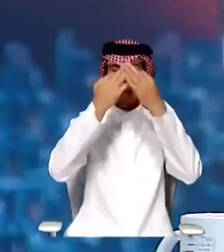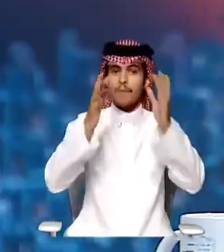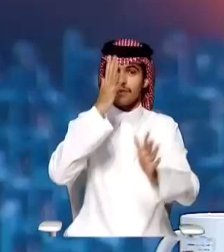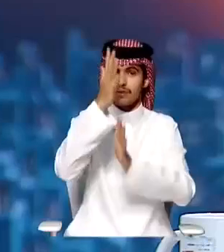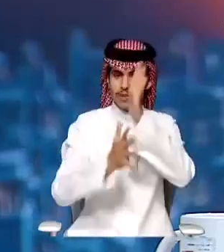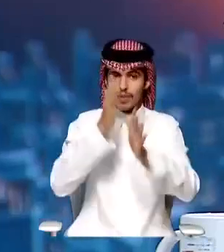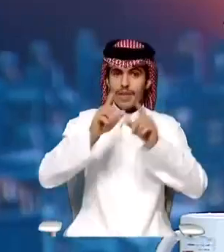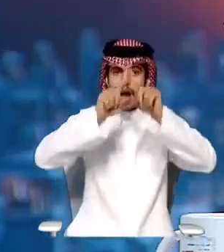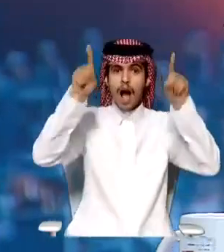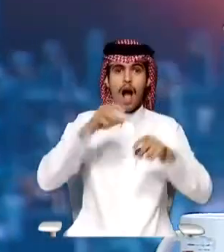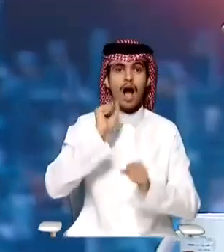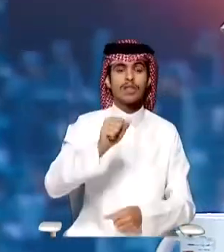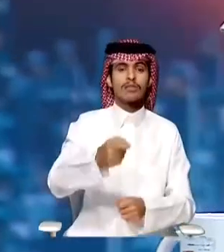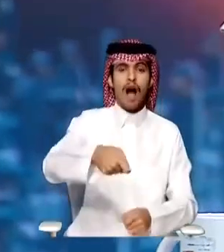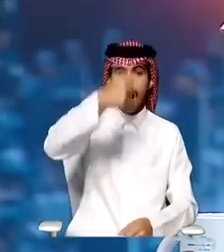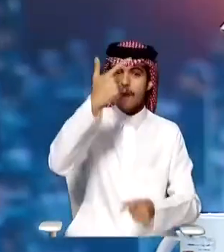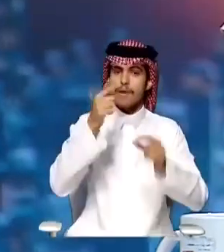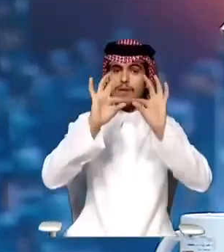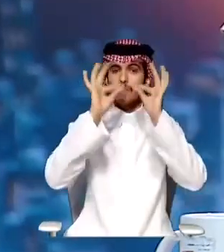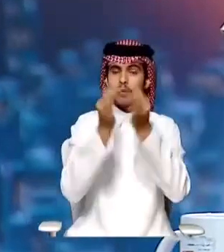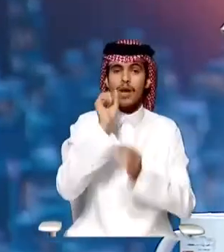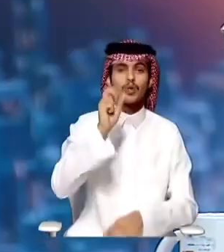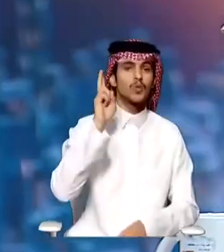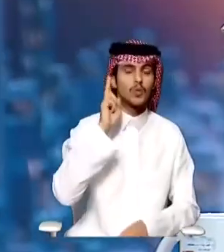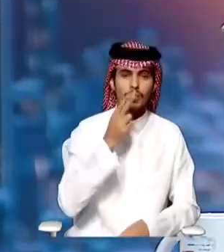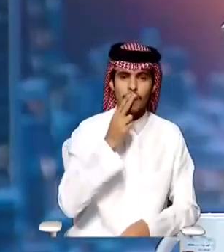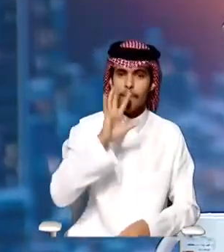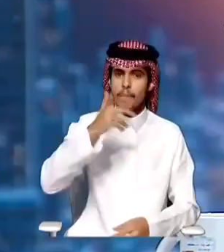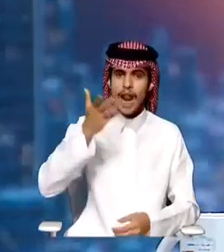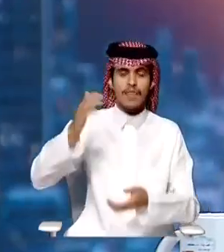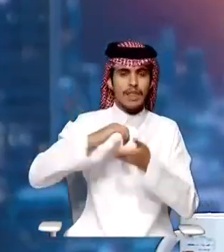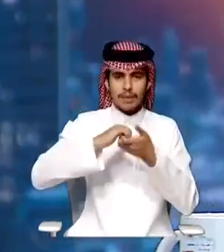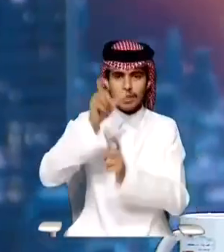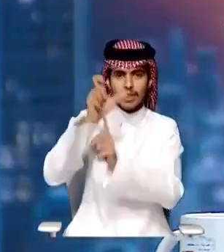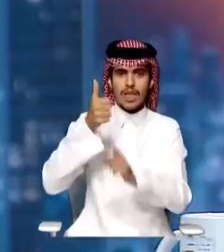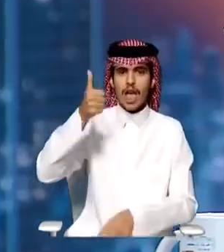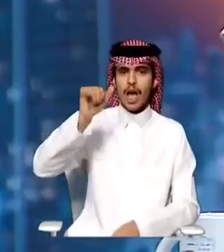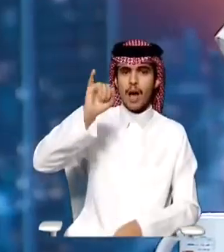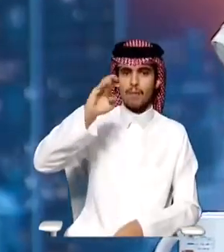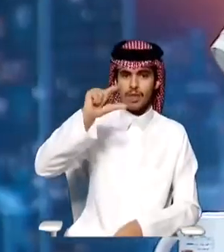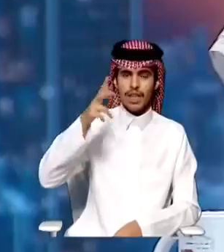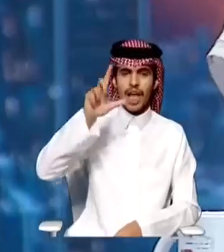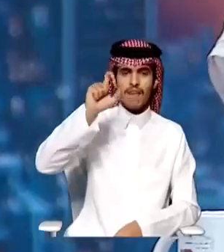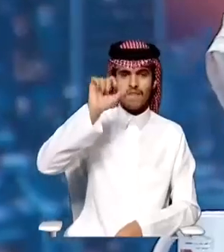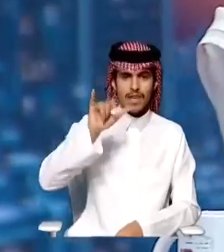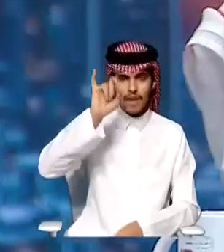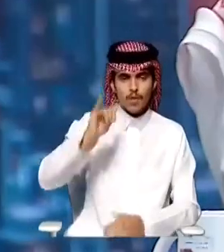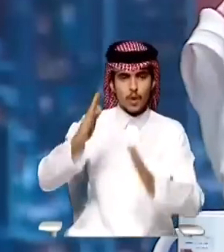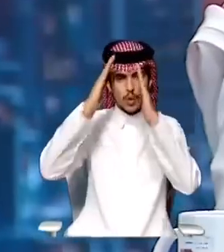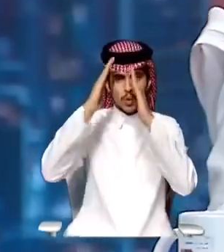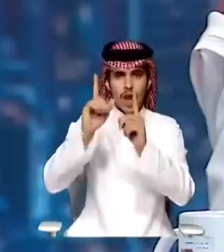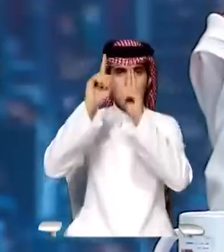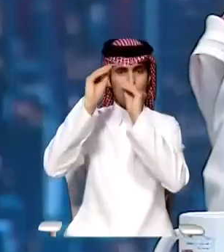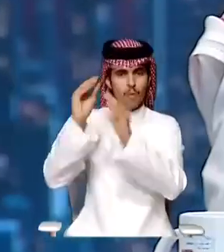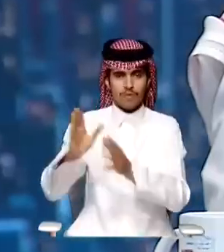هذه الحلقه للفئه الغاليه على قلوبنا فئه الصم وهو الزميل امجد الفيفي شكرا لك يا امجد الله يوفقك